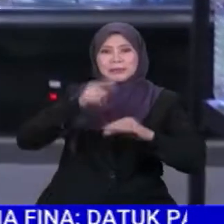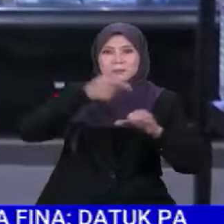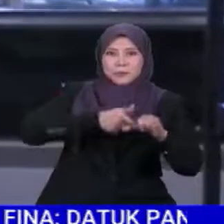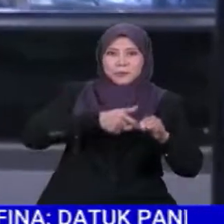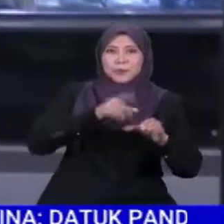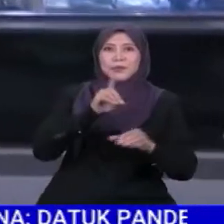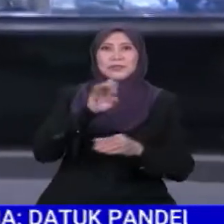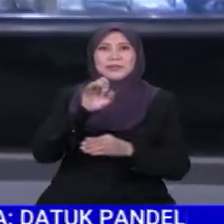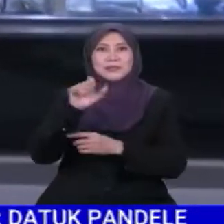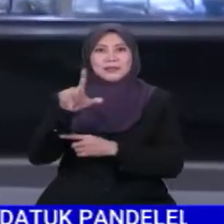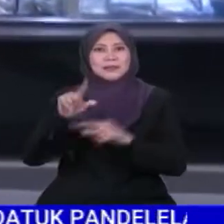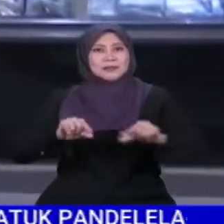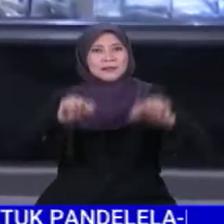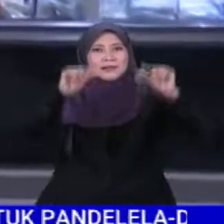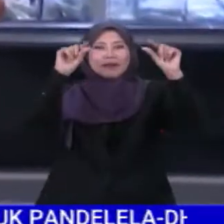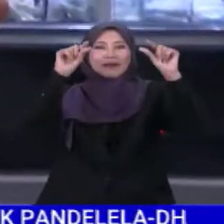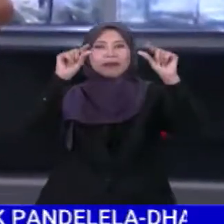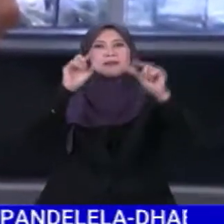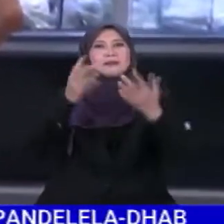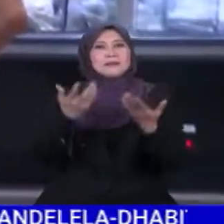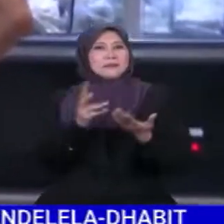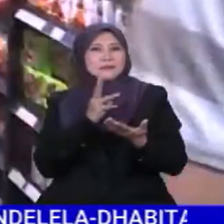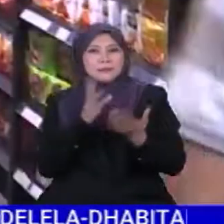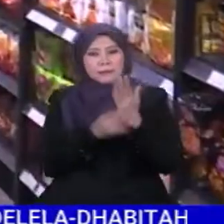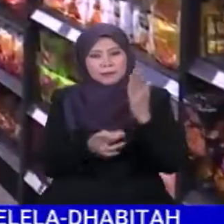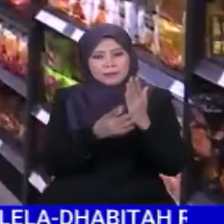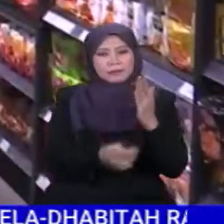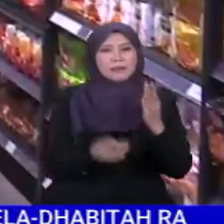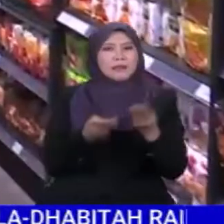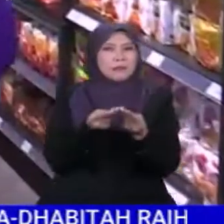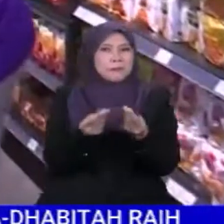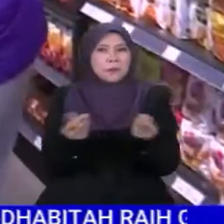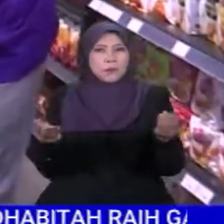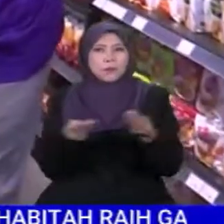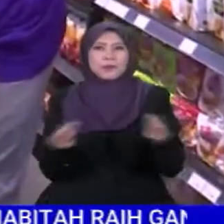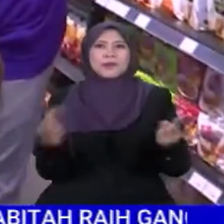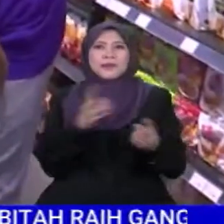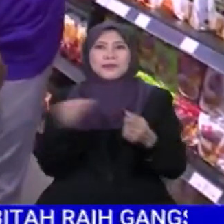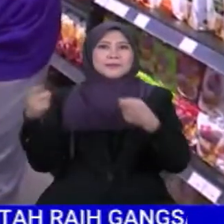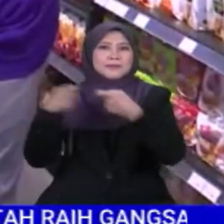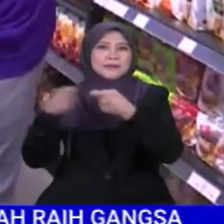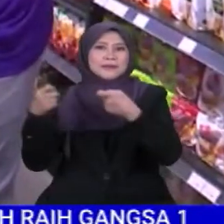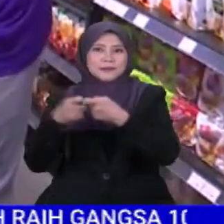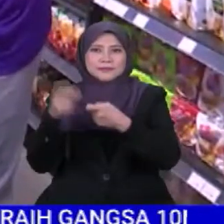diesel, gas, petroleum cecair, minyak masak, tepung dan elektrik.